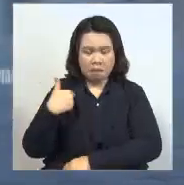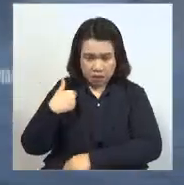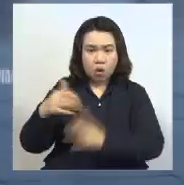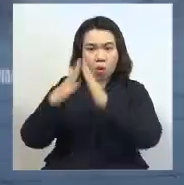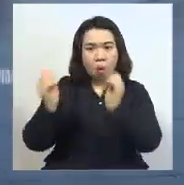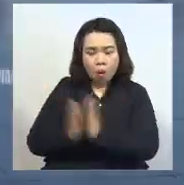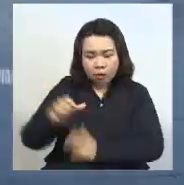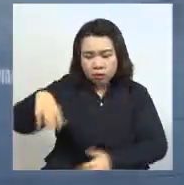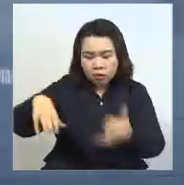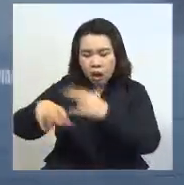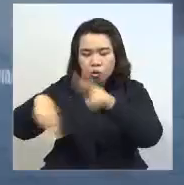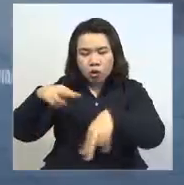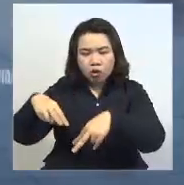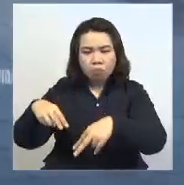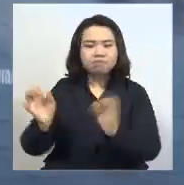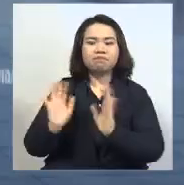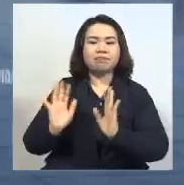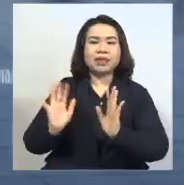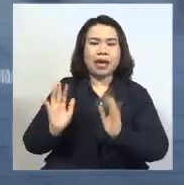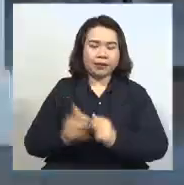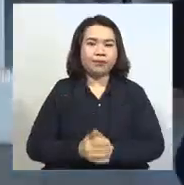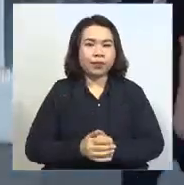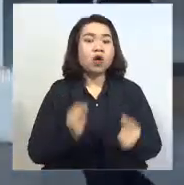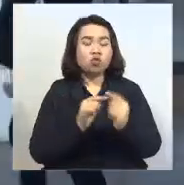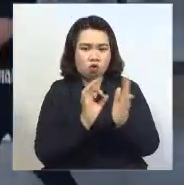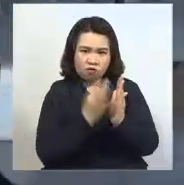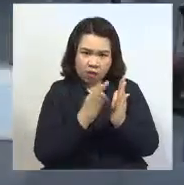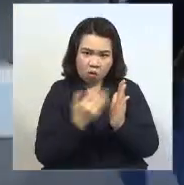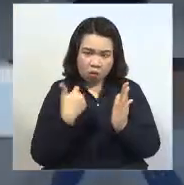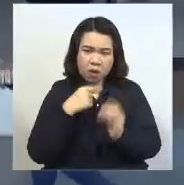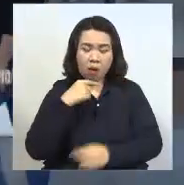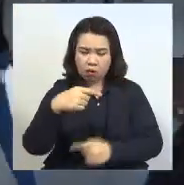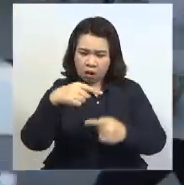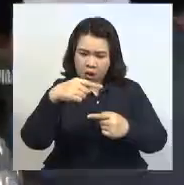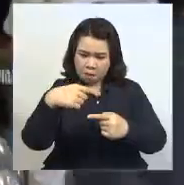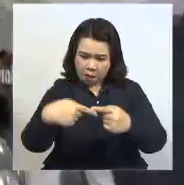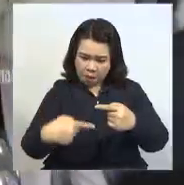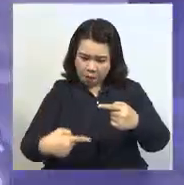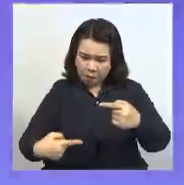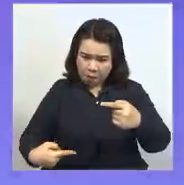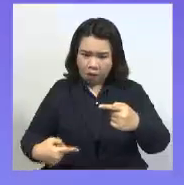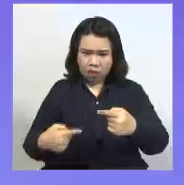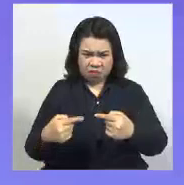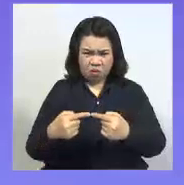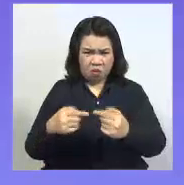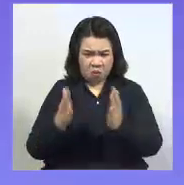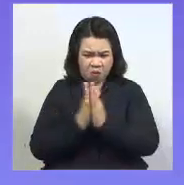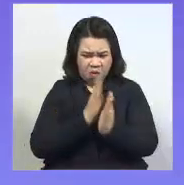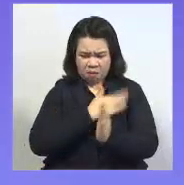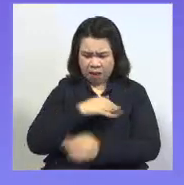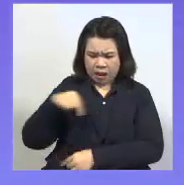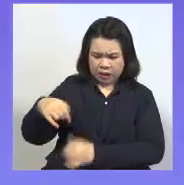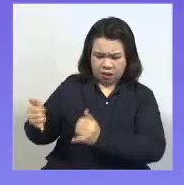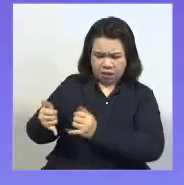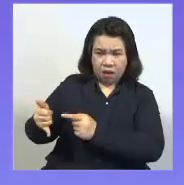วจสอบแล้วยืนยันว่าไม่ใช่คือว่าใน Facebook เนี่ยคือมีคนก็เข้าไปใส่กันบอกว่าเนี่ยเหมือนคนเป็นพระมานั่งอยู่ข้างๆเลย